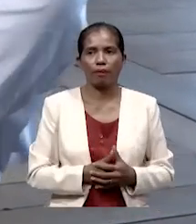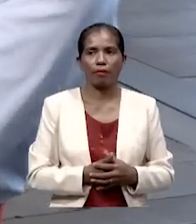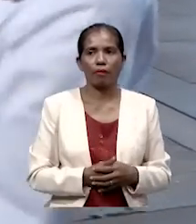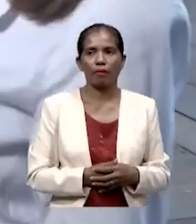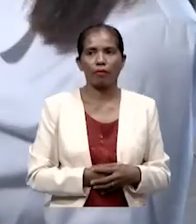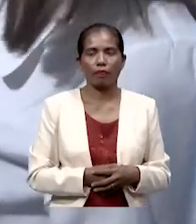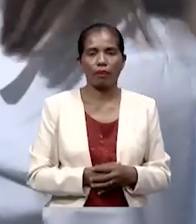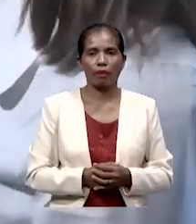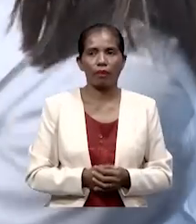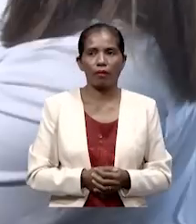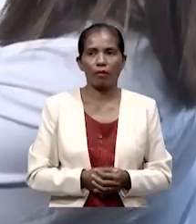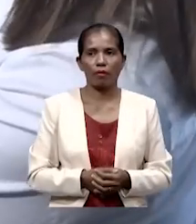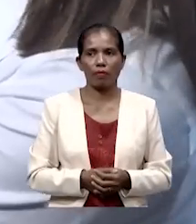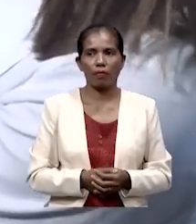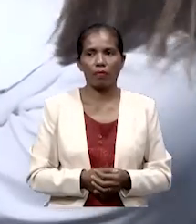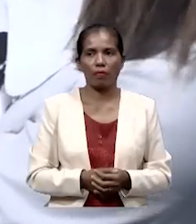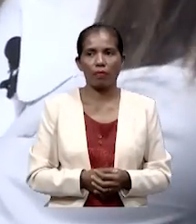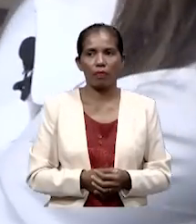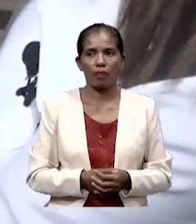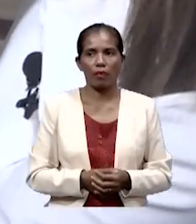Ceritakan soal foto ini.